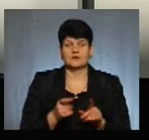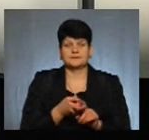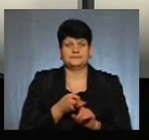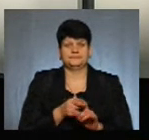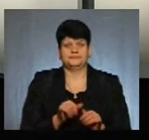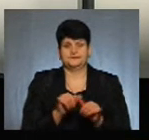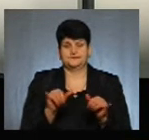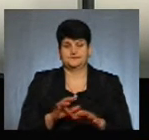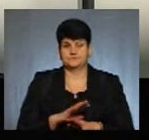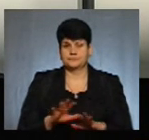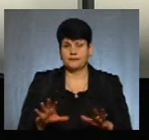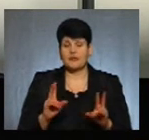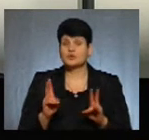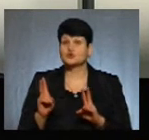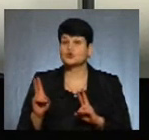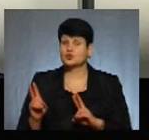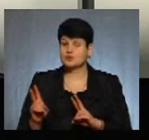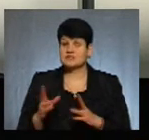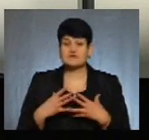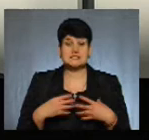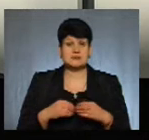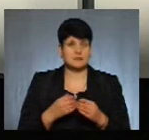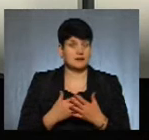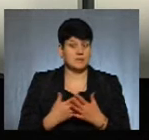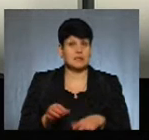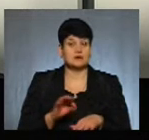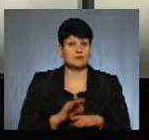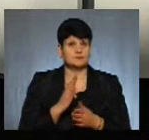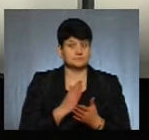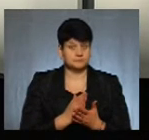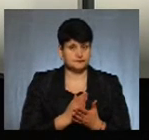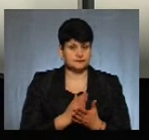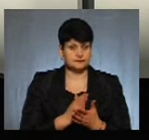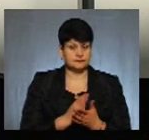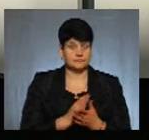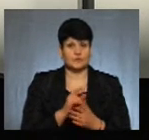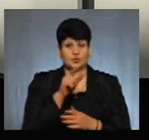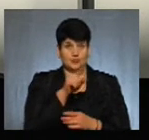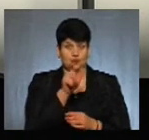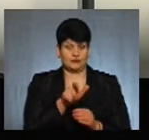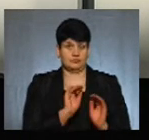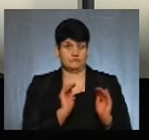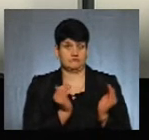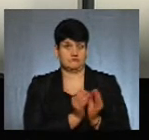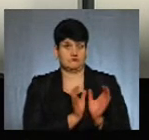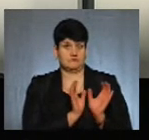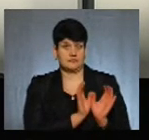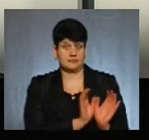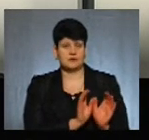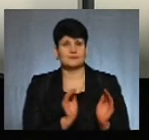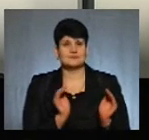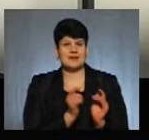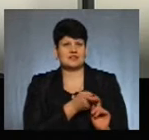Якщо хтось в сім'ї, наприклад, захворів, ізолювати цю людину, щоб